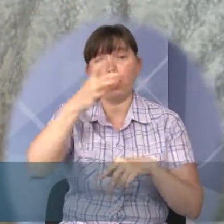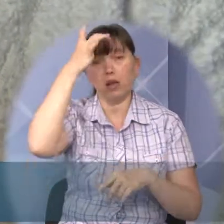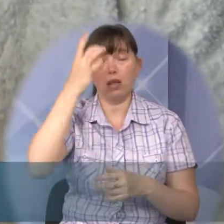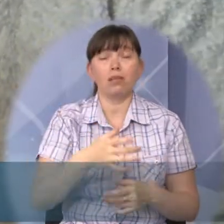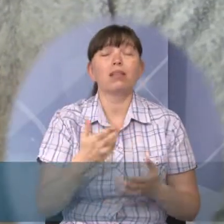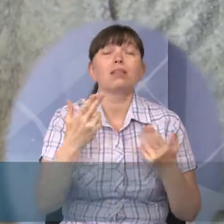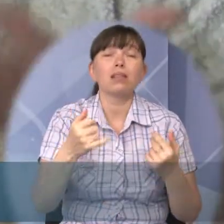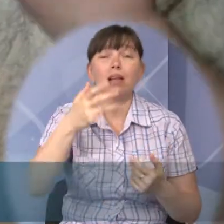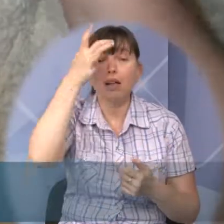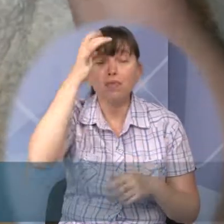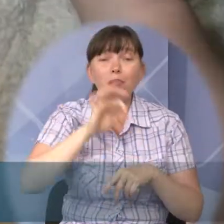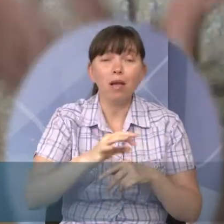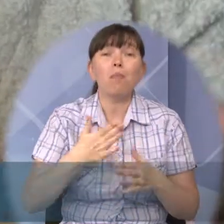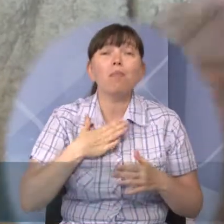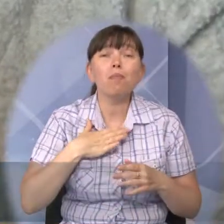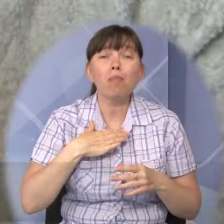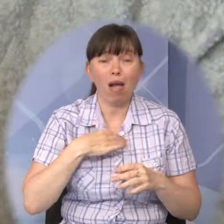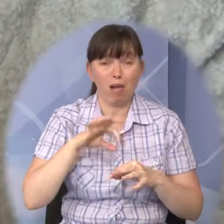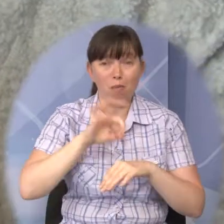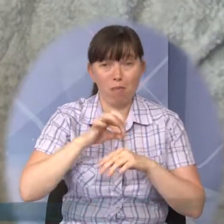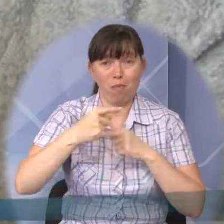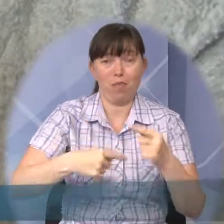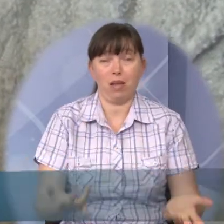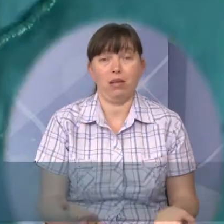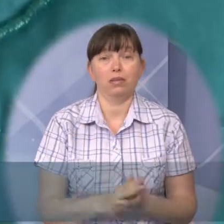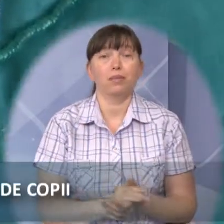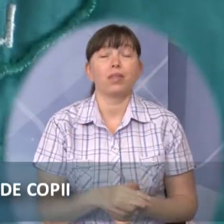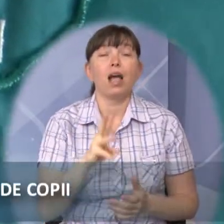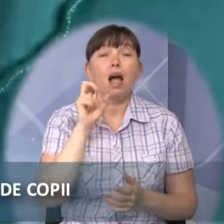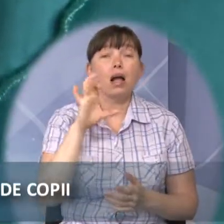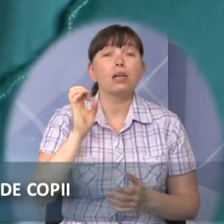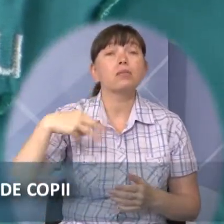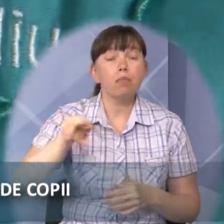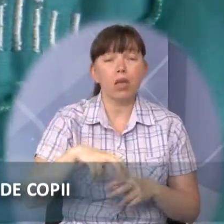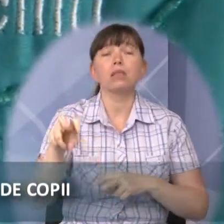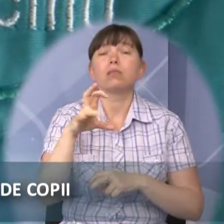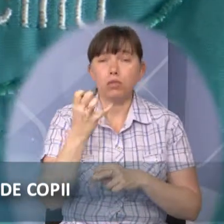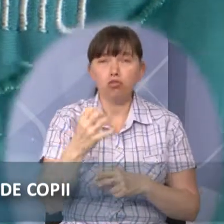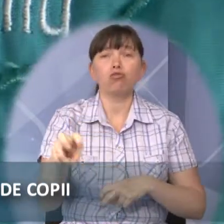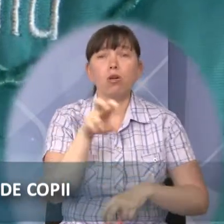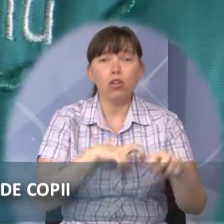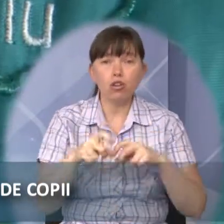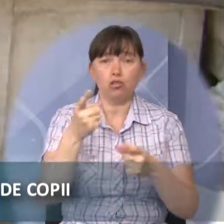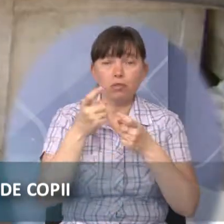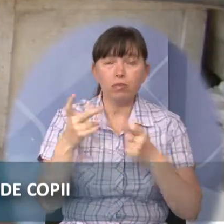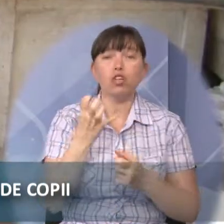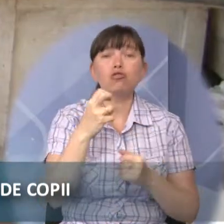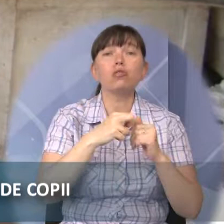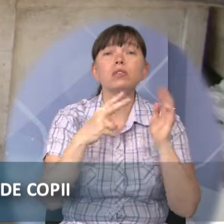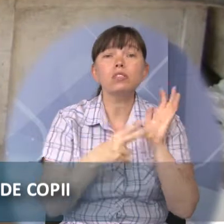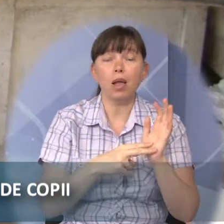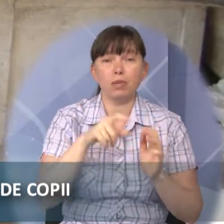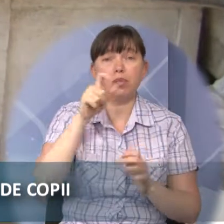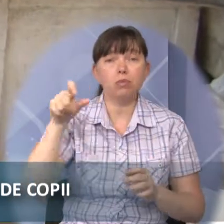core, dar după asta e dureri de cap la boala mea, să nu prost o mă doare. Asociația Casmed este în căutarea unei asistente medicale pentru